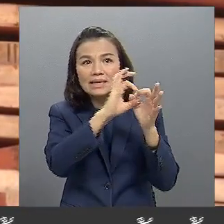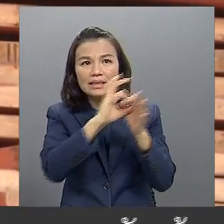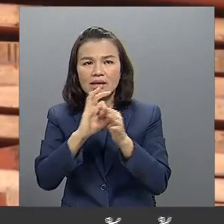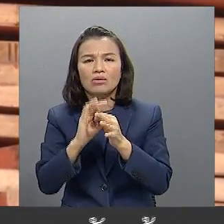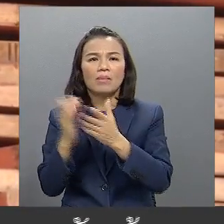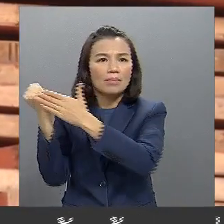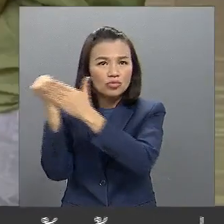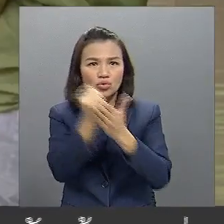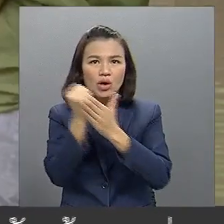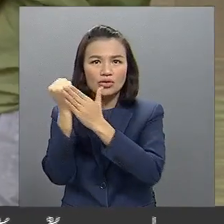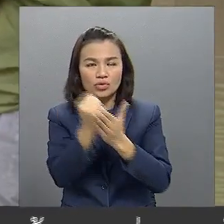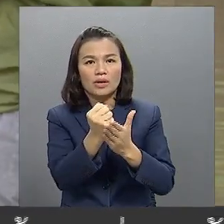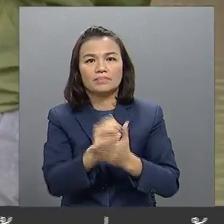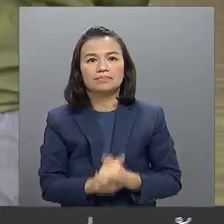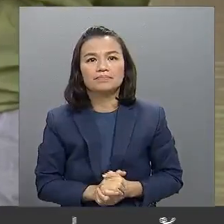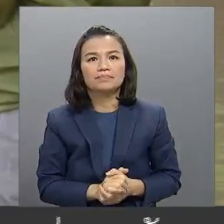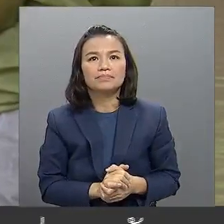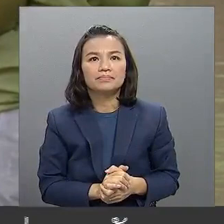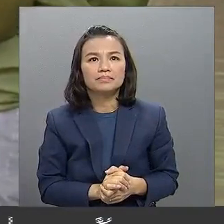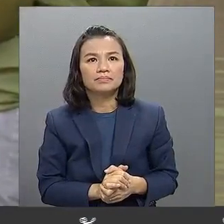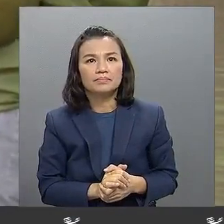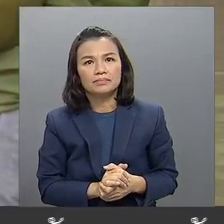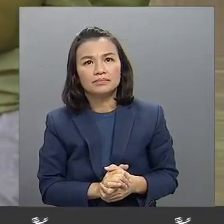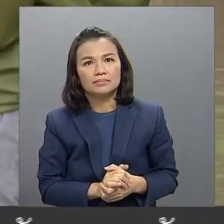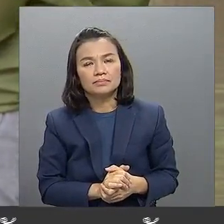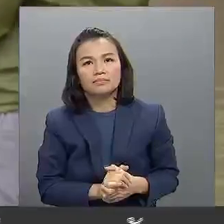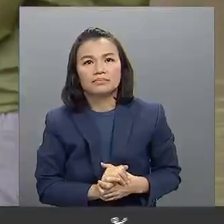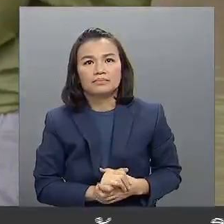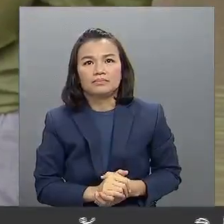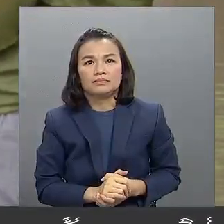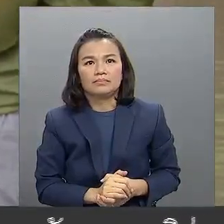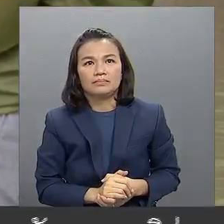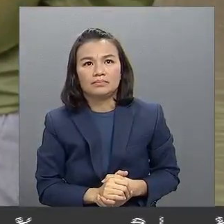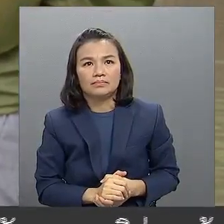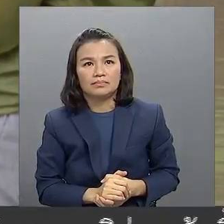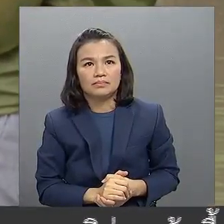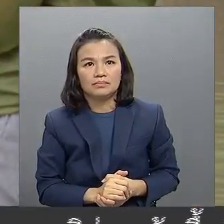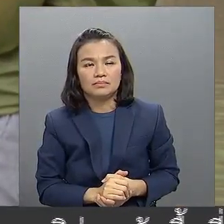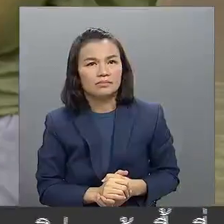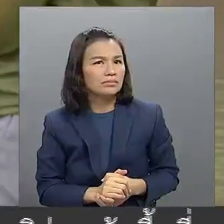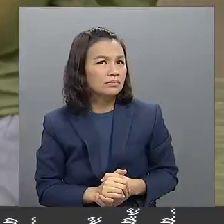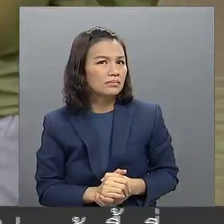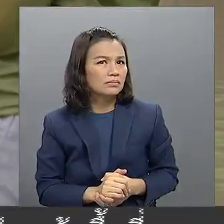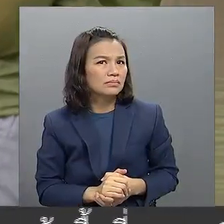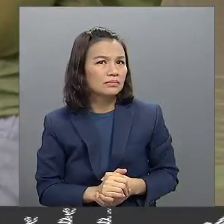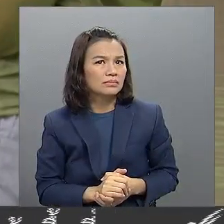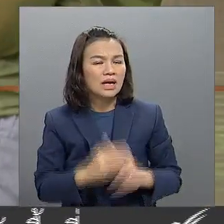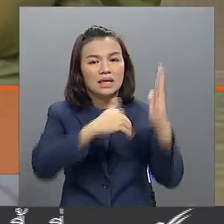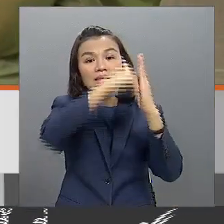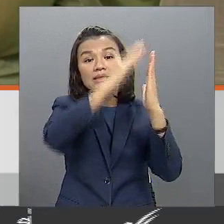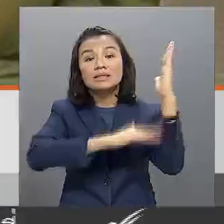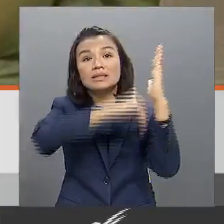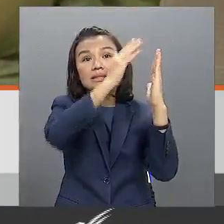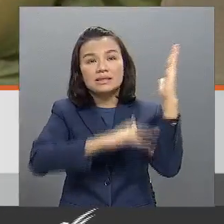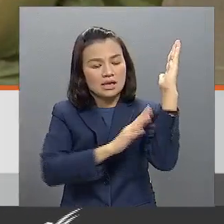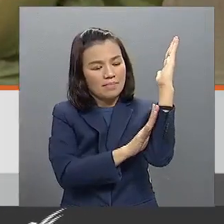ค่ะ แบบว่าแต่ว่าบาง คนมัน ก ็ เสียเสียหายเห็นว่าสิที่เราทามันก็จะลุดหลอกของมดถึ